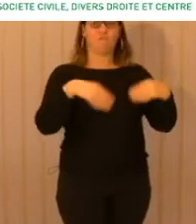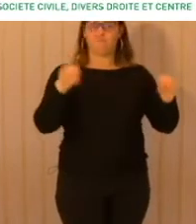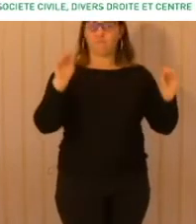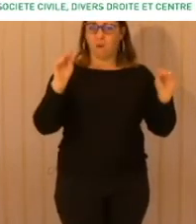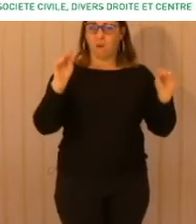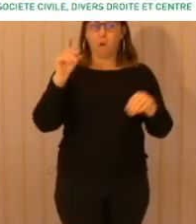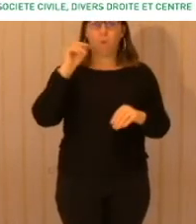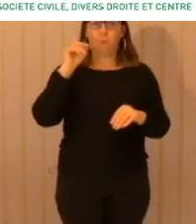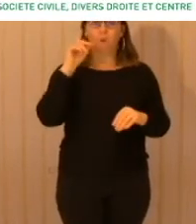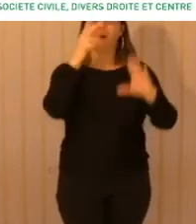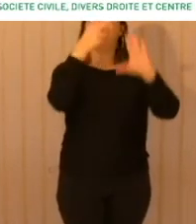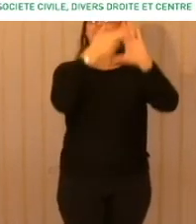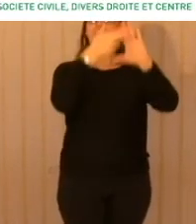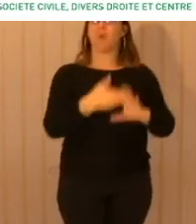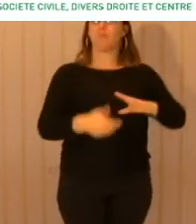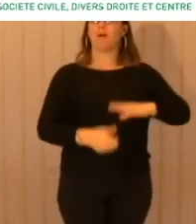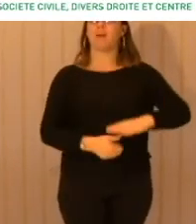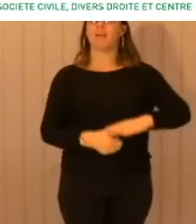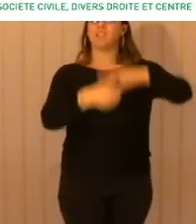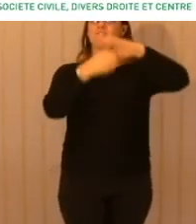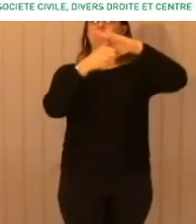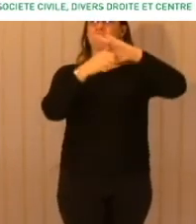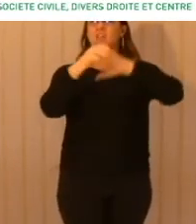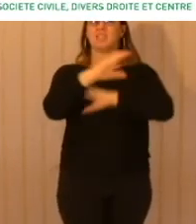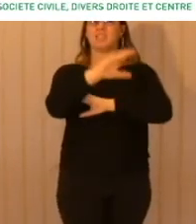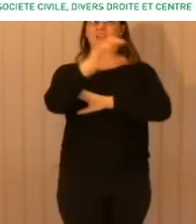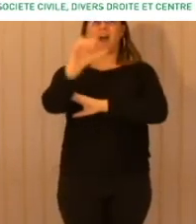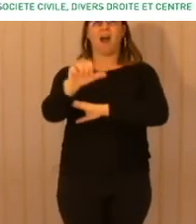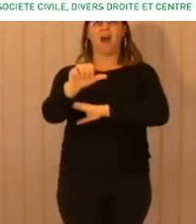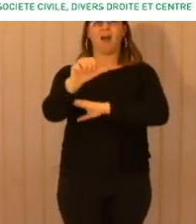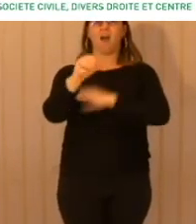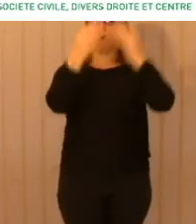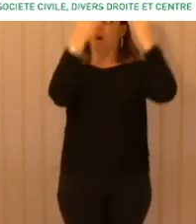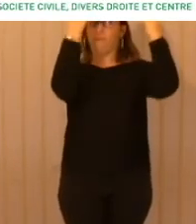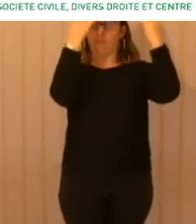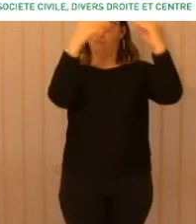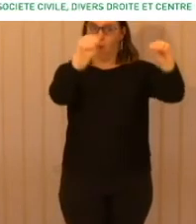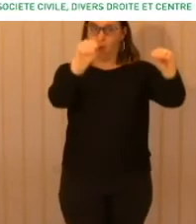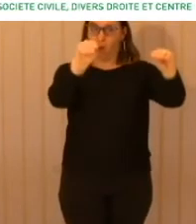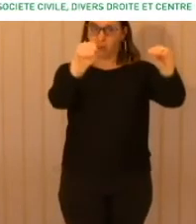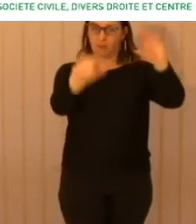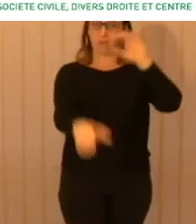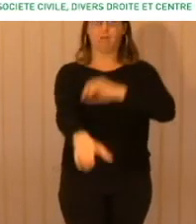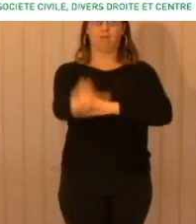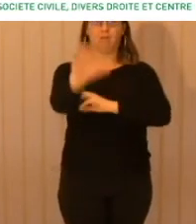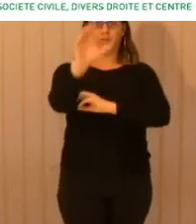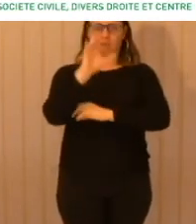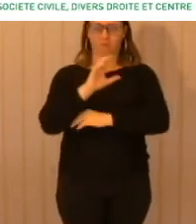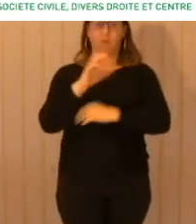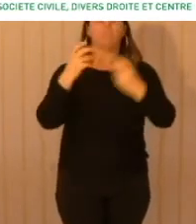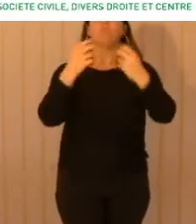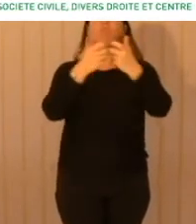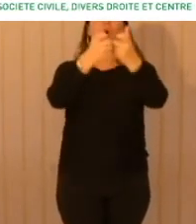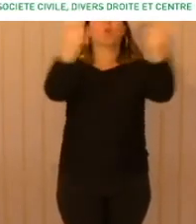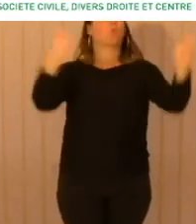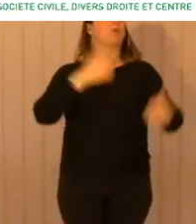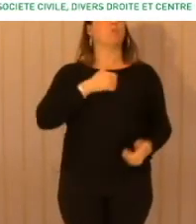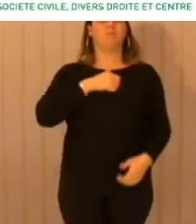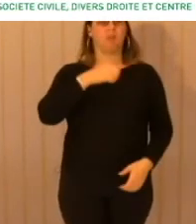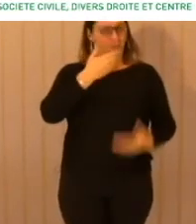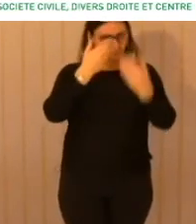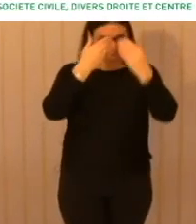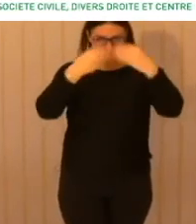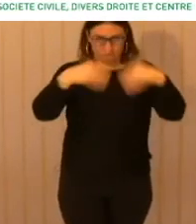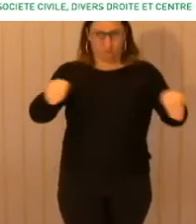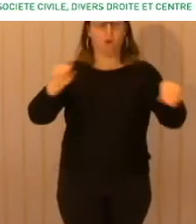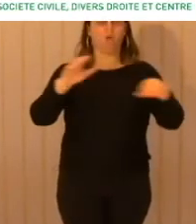l'avez mis aux normes, le siège du Crédit Agricole, le vendre à une société privée, le